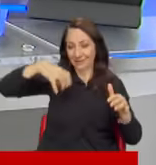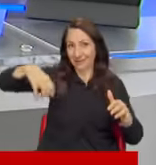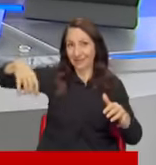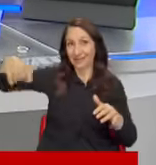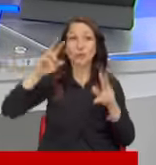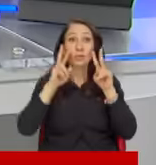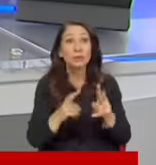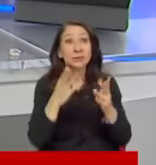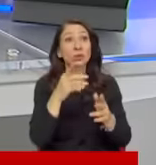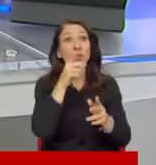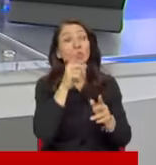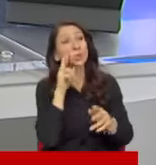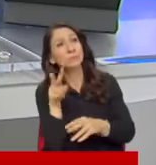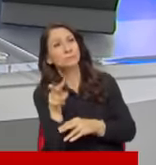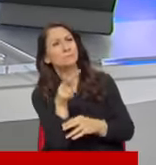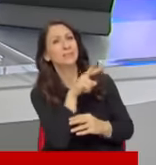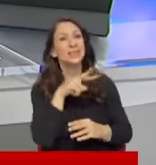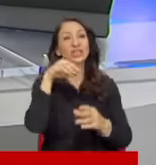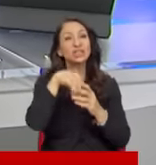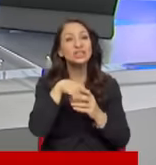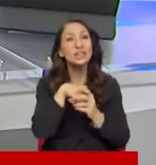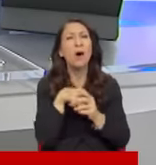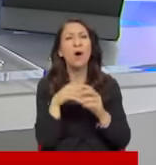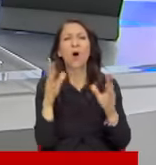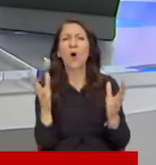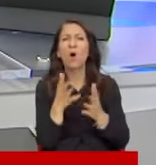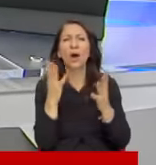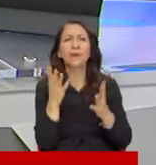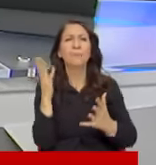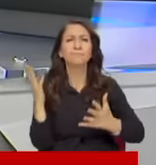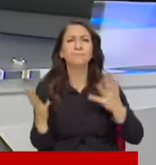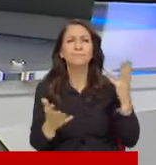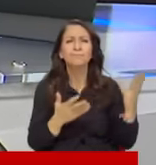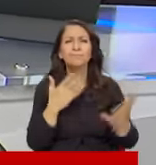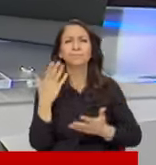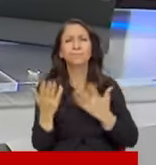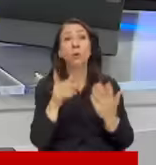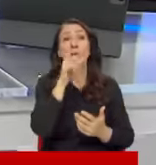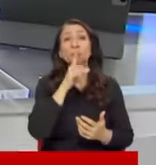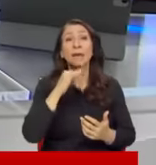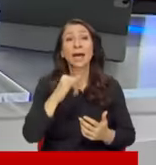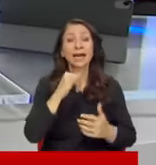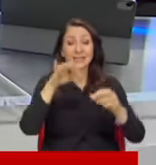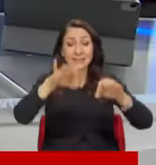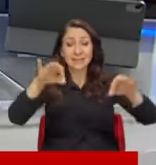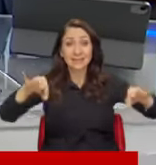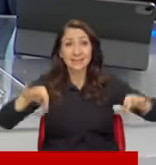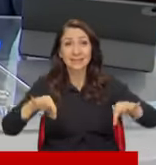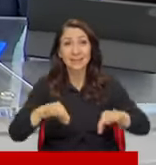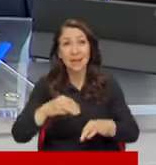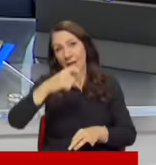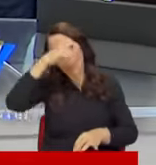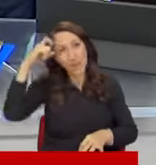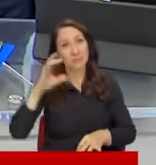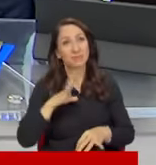şimdi şu silüetin bile içinde o kadar ihmal bakın yüze yakın noktasında Eee